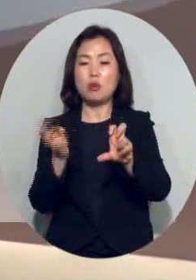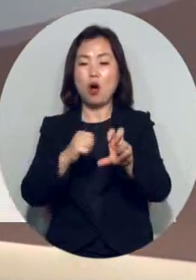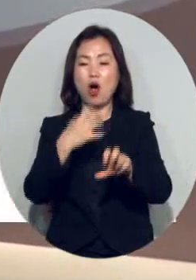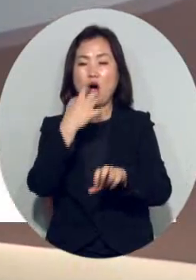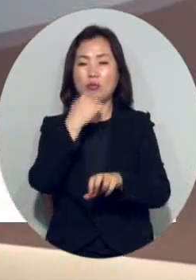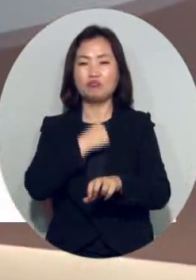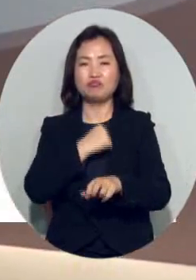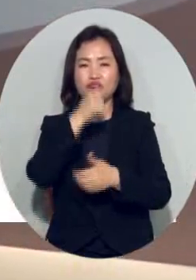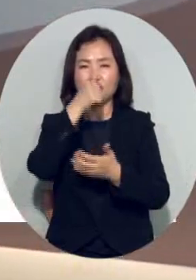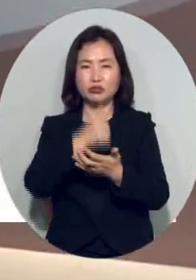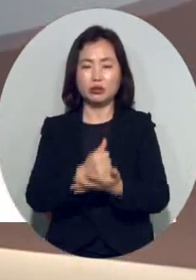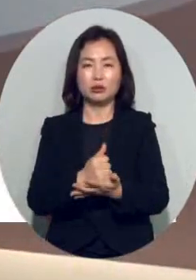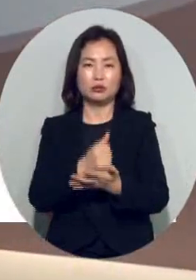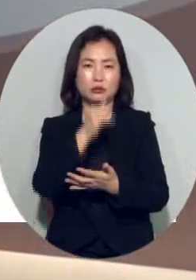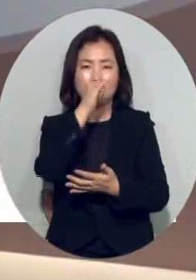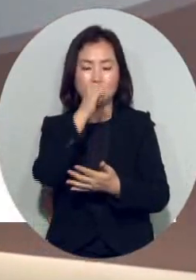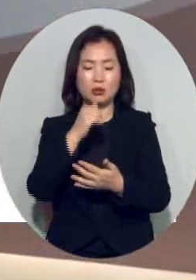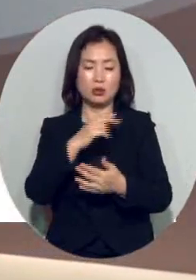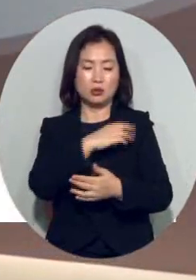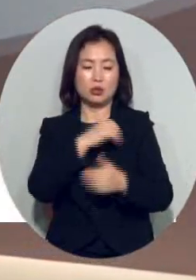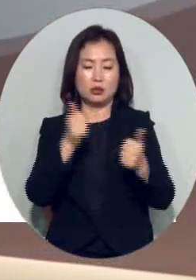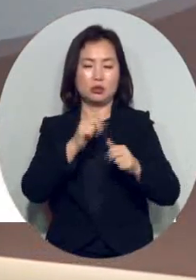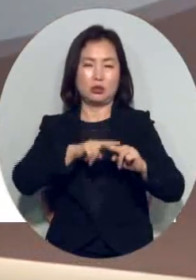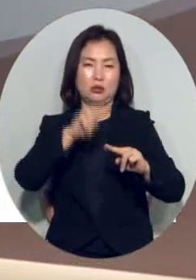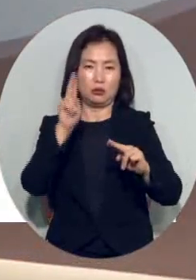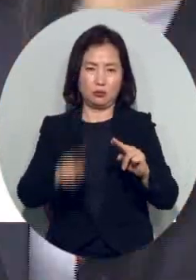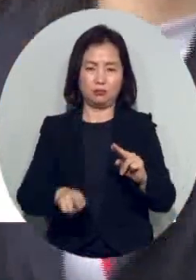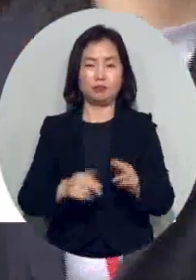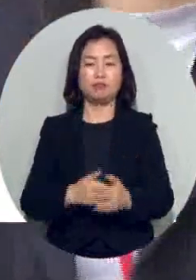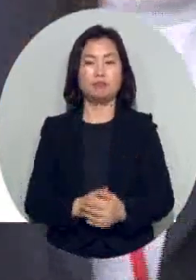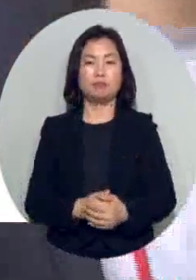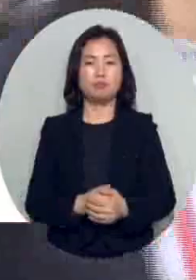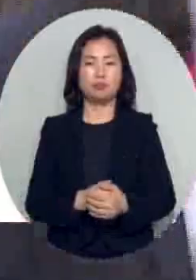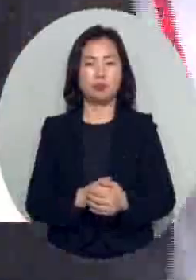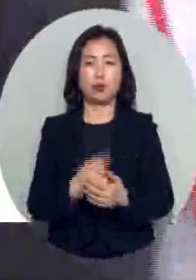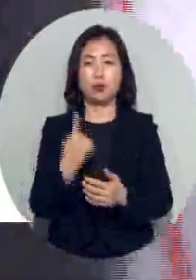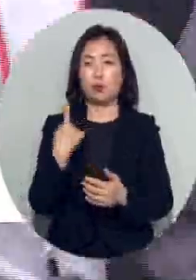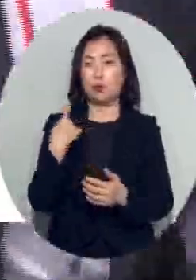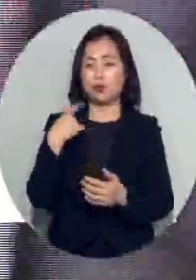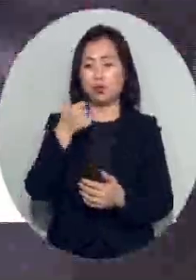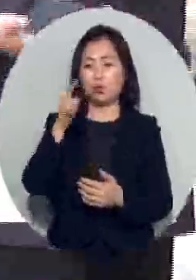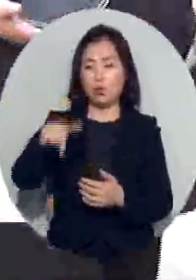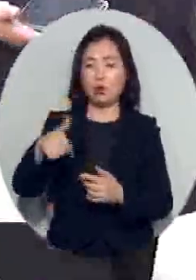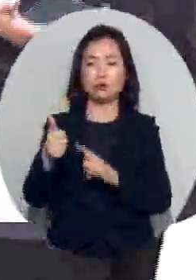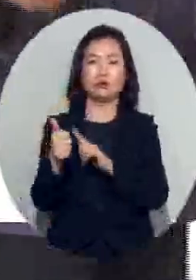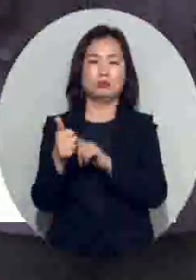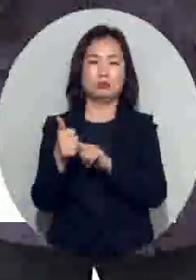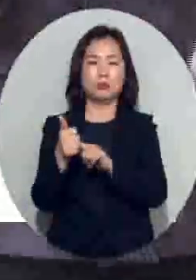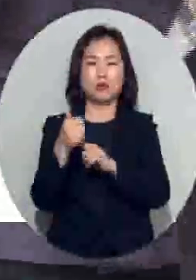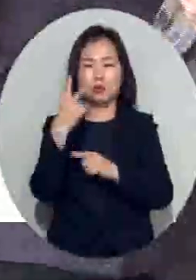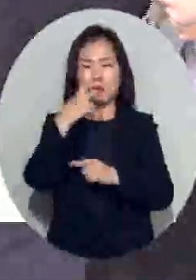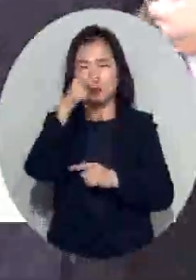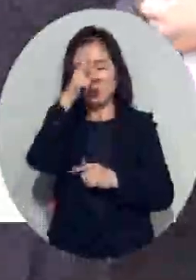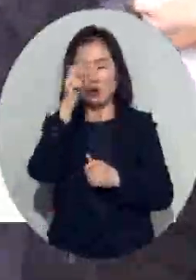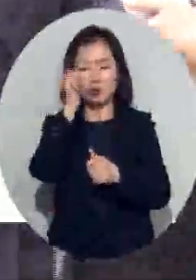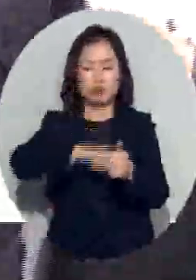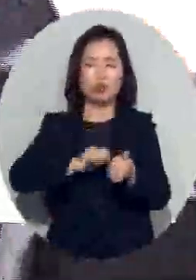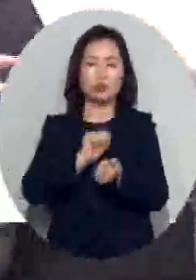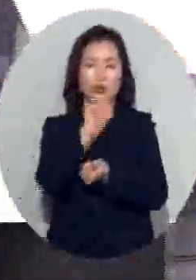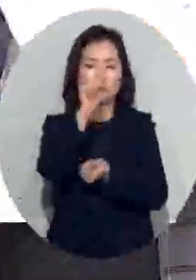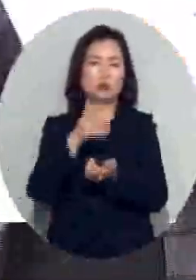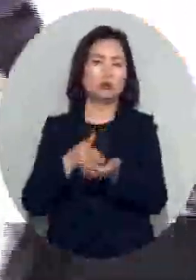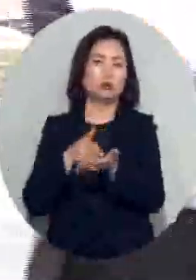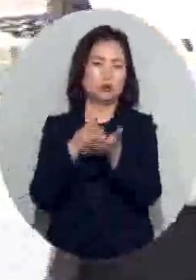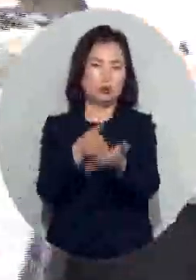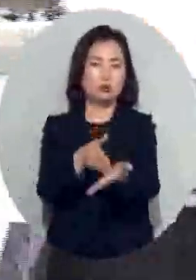가량을 챙긴 혐의를 받으면서 의원직을 사퇴했으나 합니다 급기야 어제는 곽정 의원에 대한 검찰의 구속영장 2009